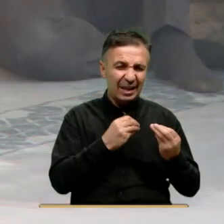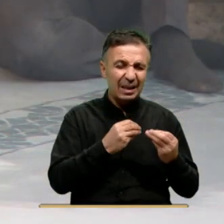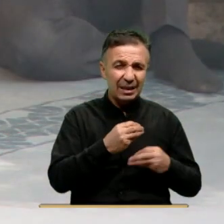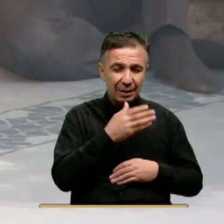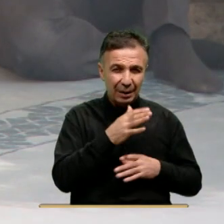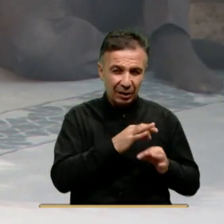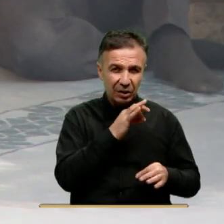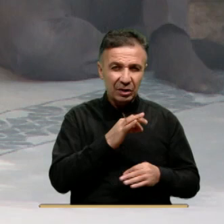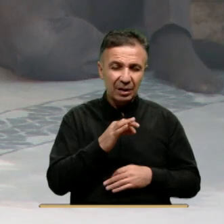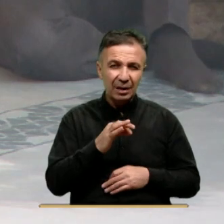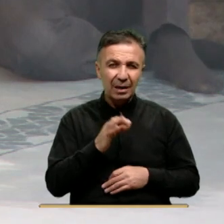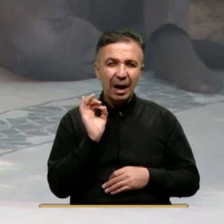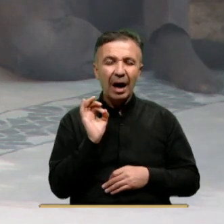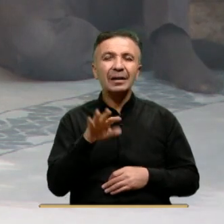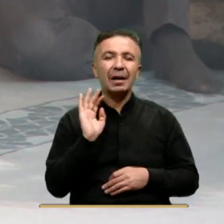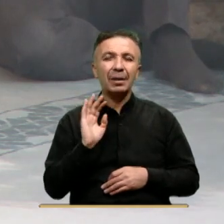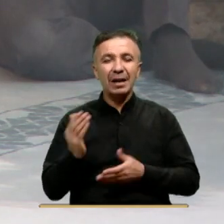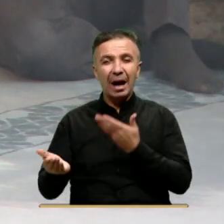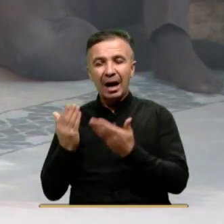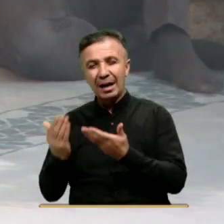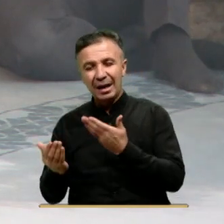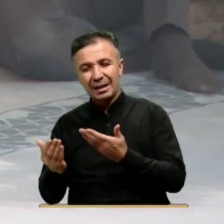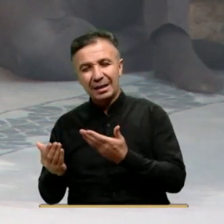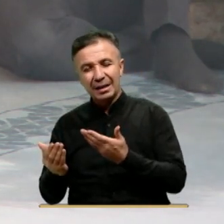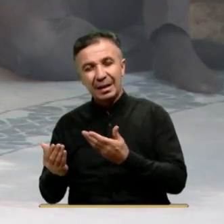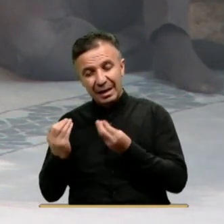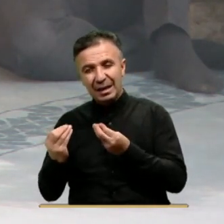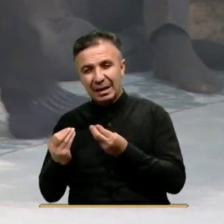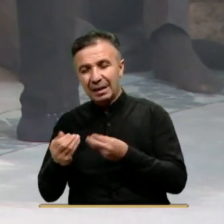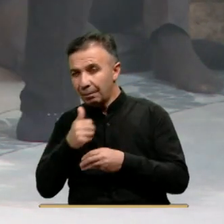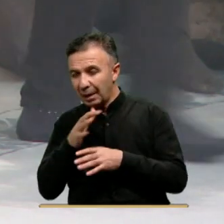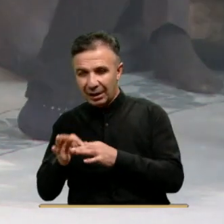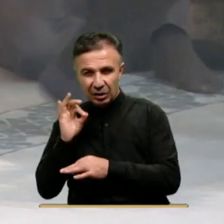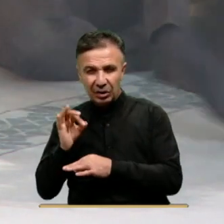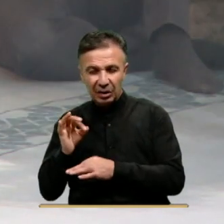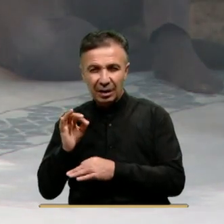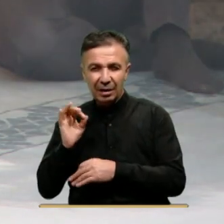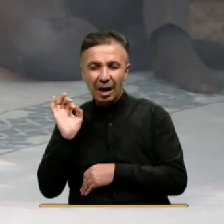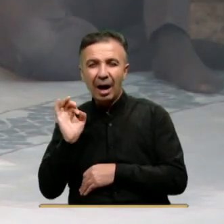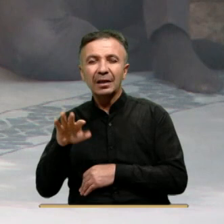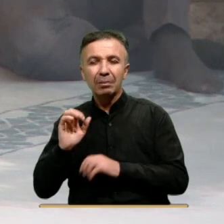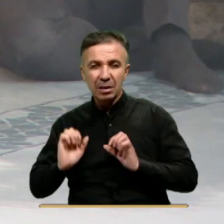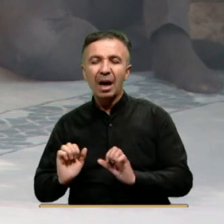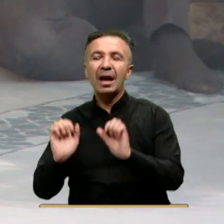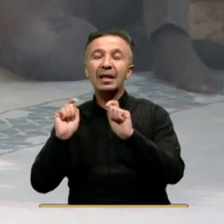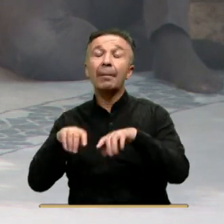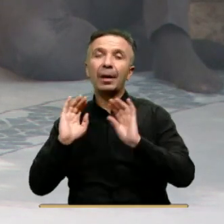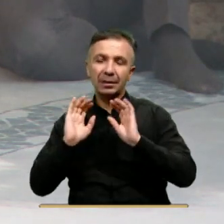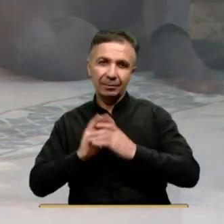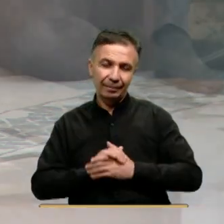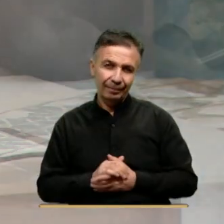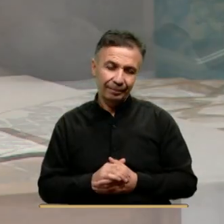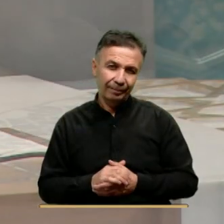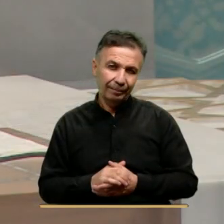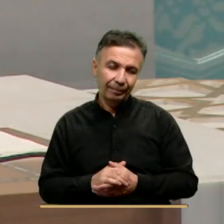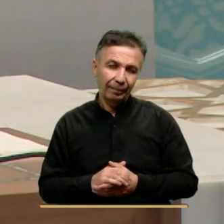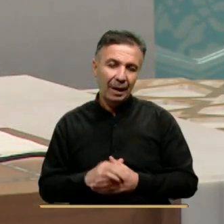aldanmaz ahireti iyi bilen aldatmaz ahireti iyi bilen aldatmaz